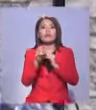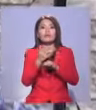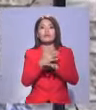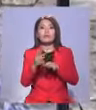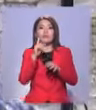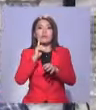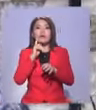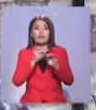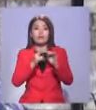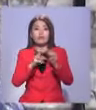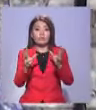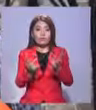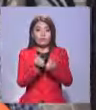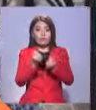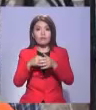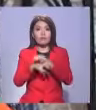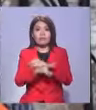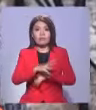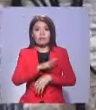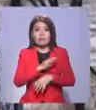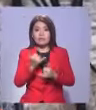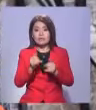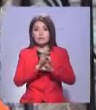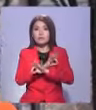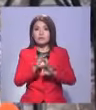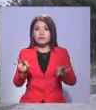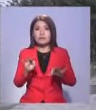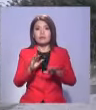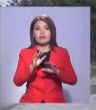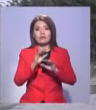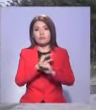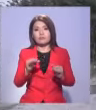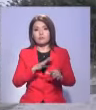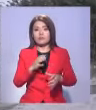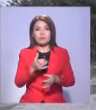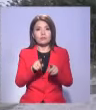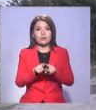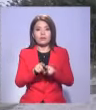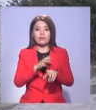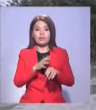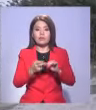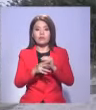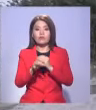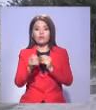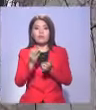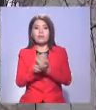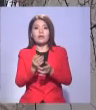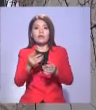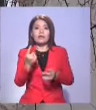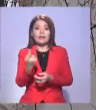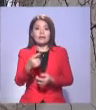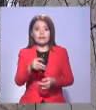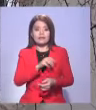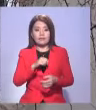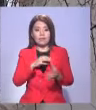пока ол өнгінші ол кетті ғой. Бұл жақта тырыс болатын, ондай бәле жоқ болатын. Қаза тапқан әйел пәтер жалда балаларын жалғыз асырап отырған